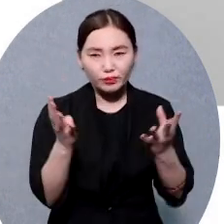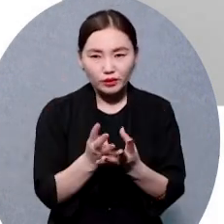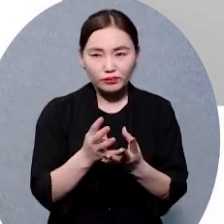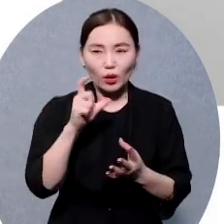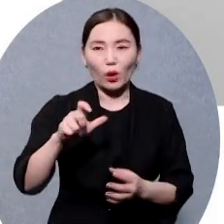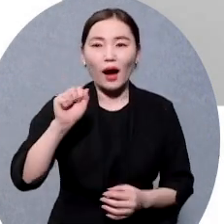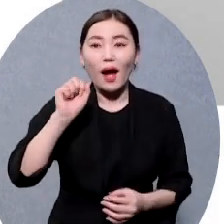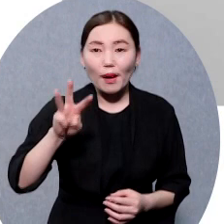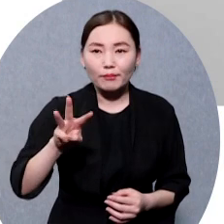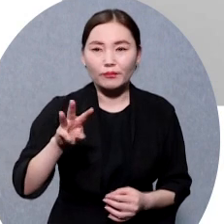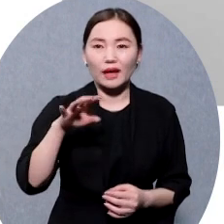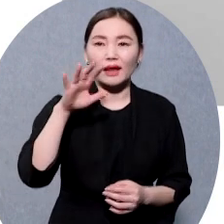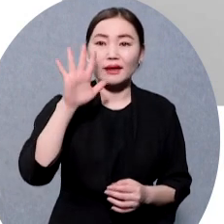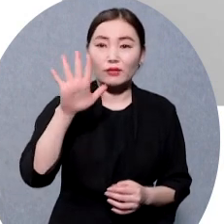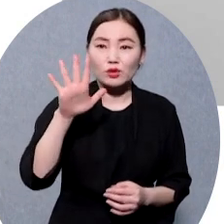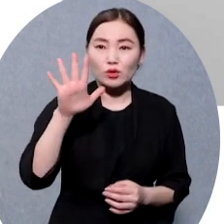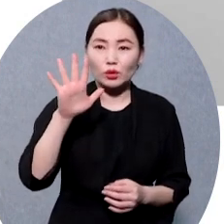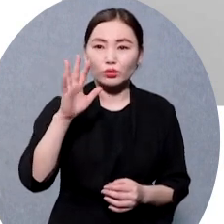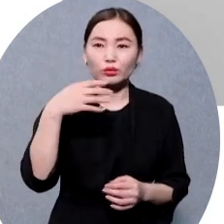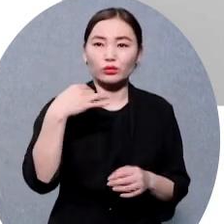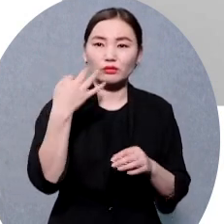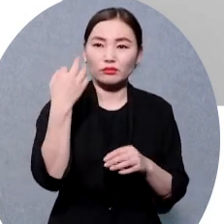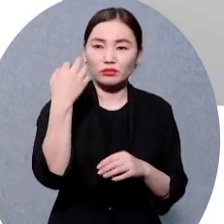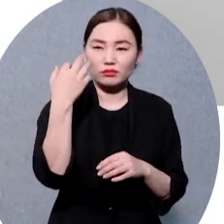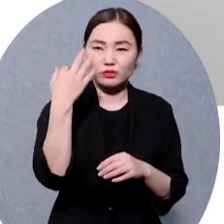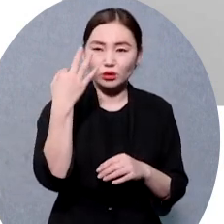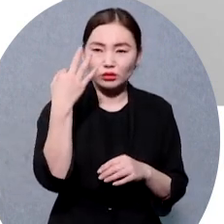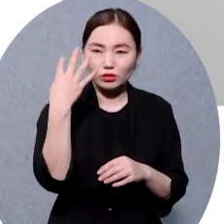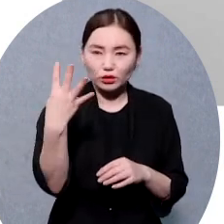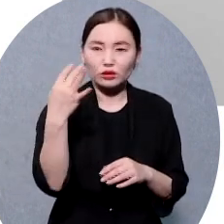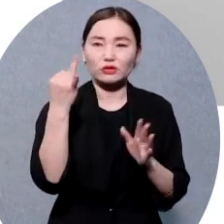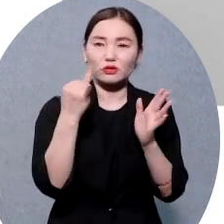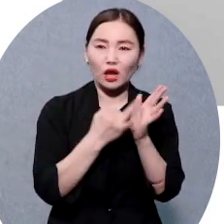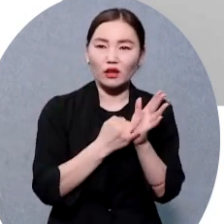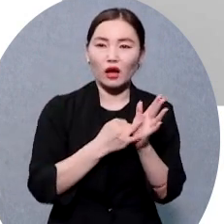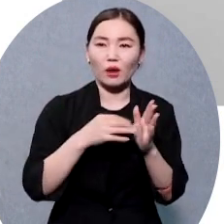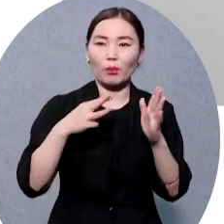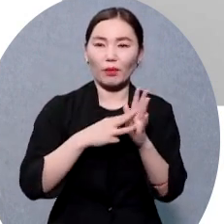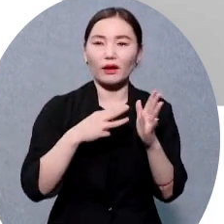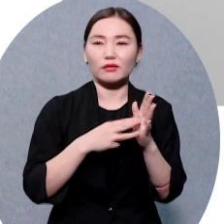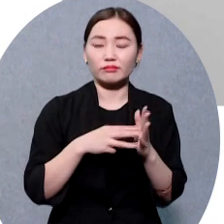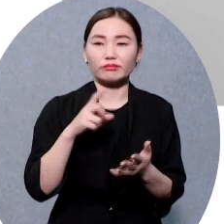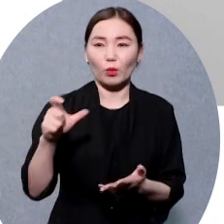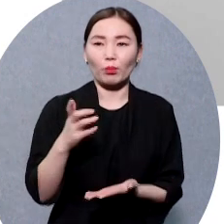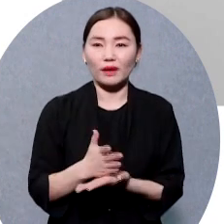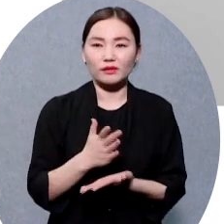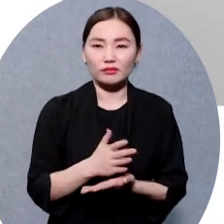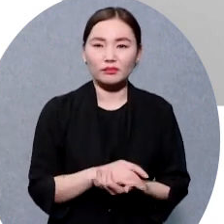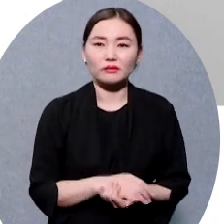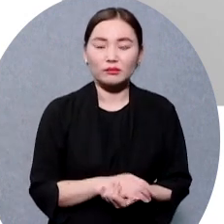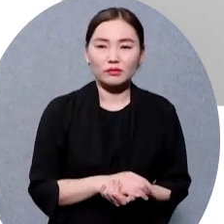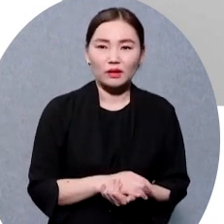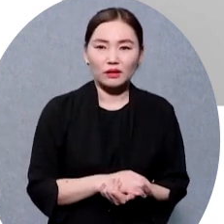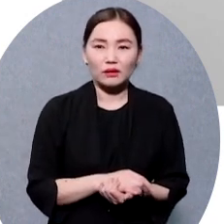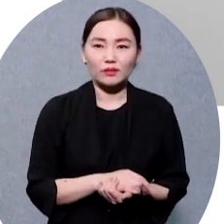547,000 орчим байсан байна. Тийм ээ. Тэгэхээр зэрэг 547,000-ын 1000 хүн амаас 115,000 нь бол лам болон сууж